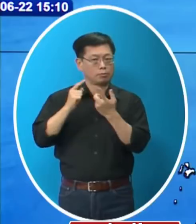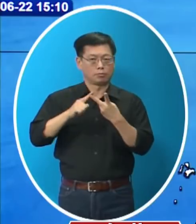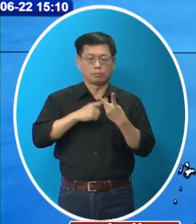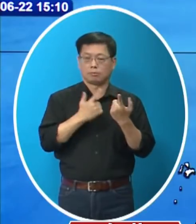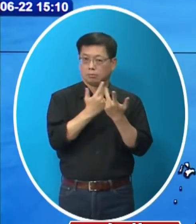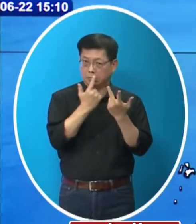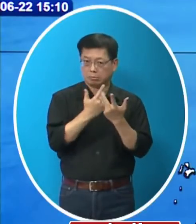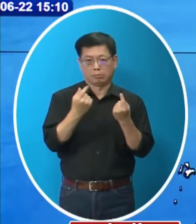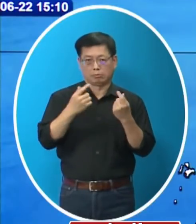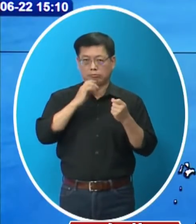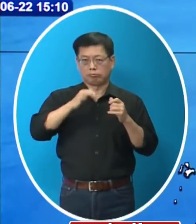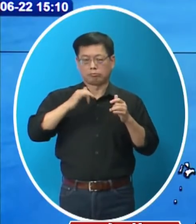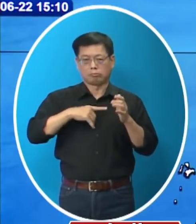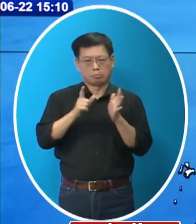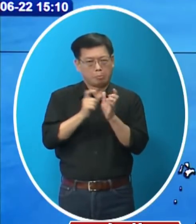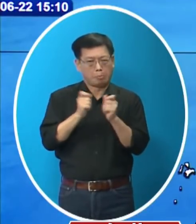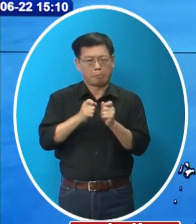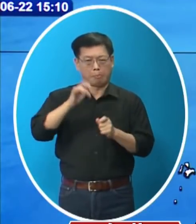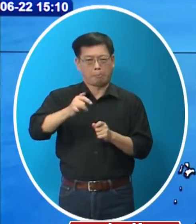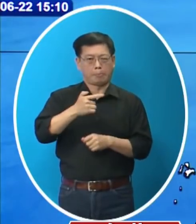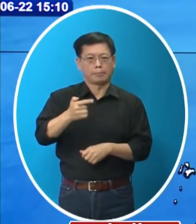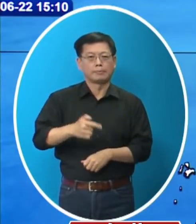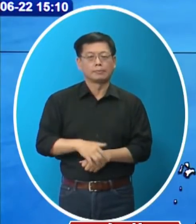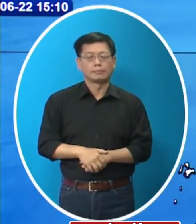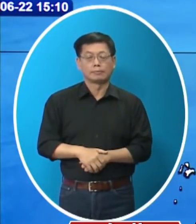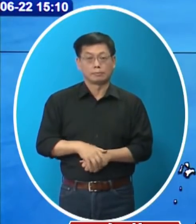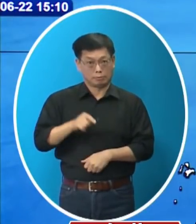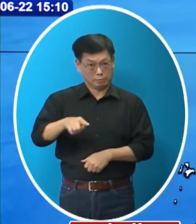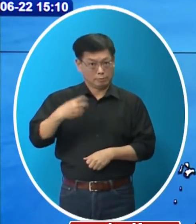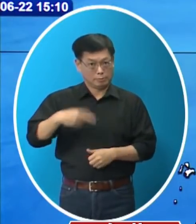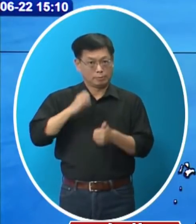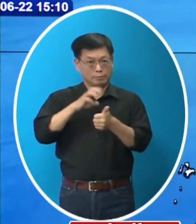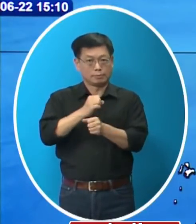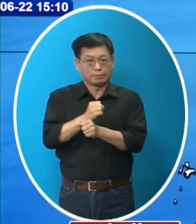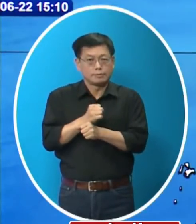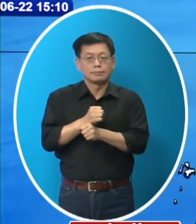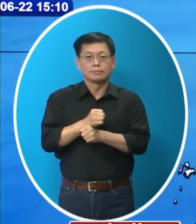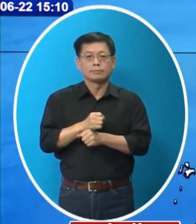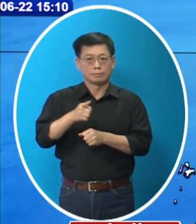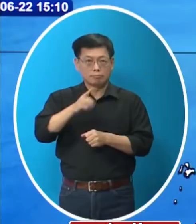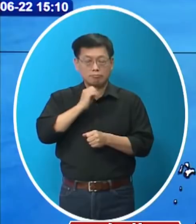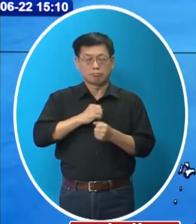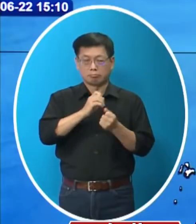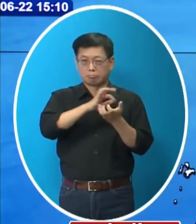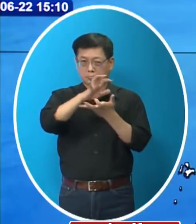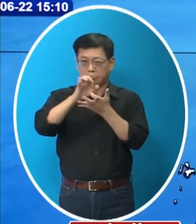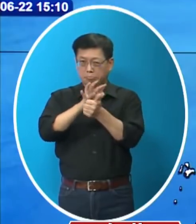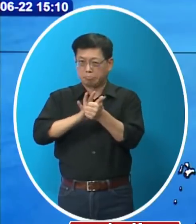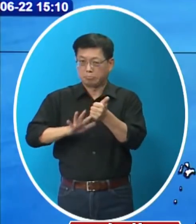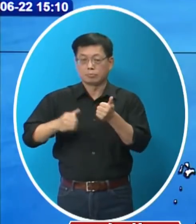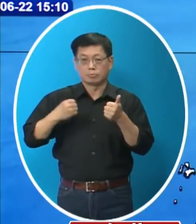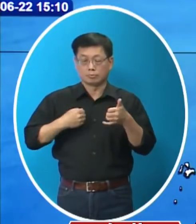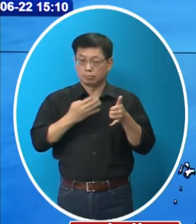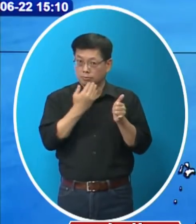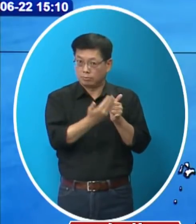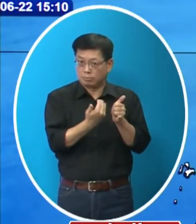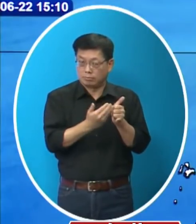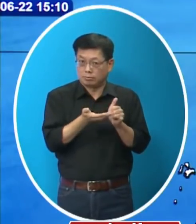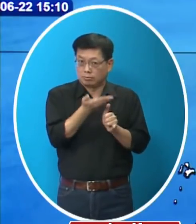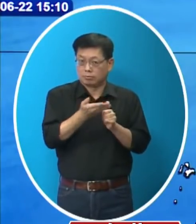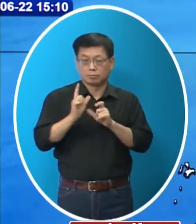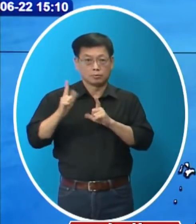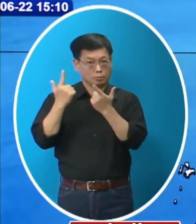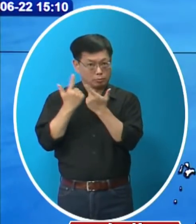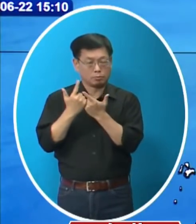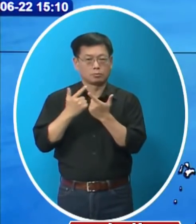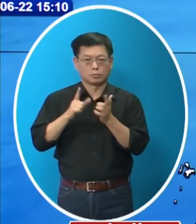北部地区也都有一些短延时强降雨发生。这就是我们在提醒大家的，锋面影响期间，在西半部跟东北部地区，短